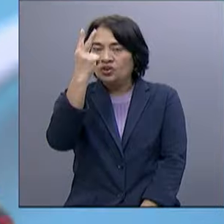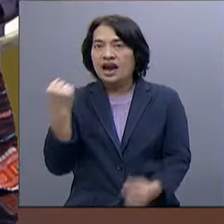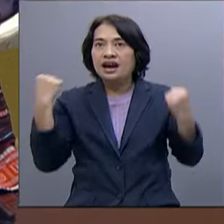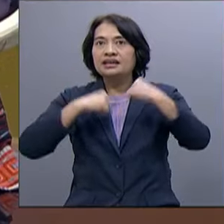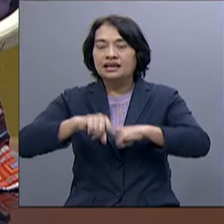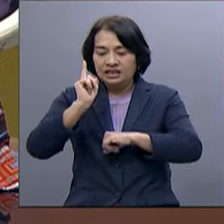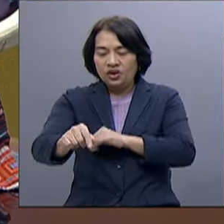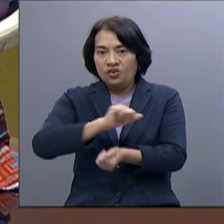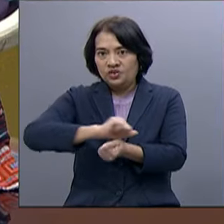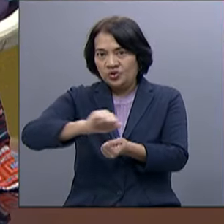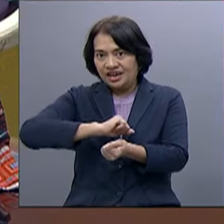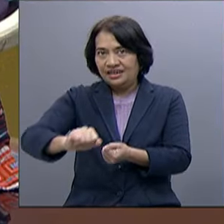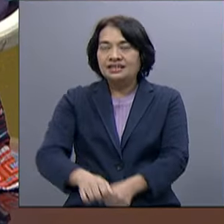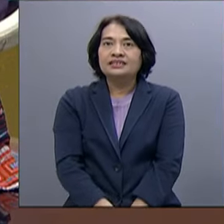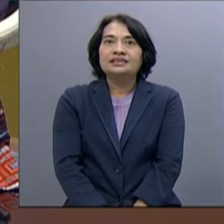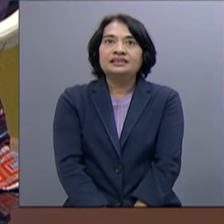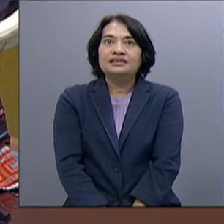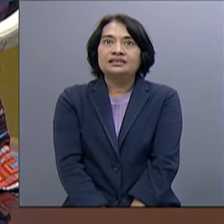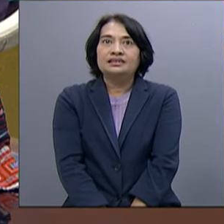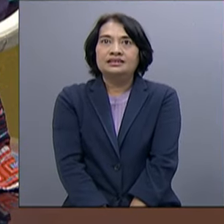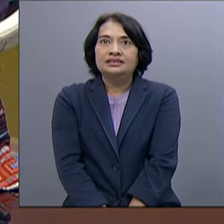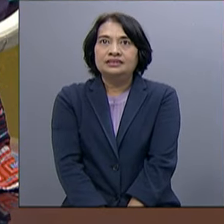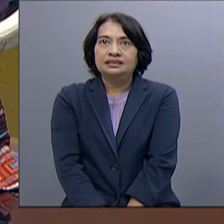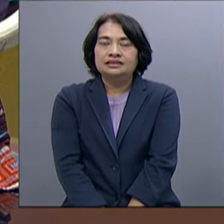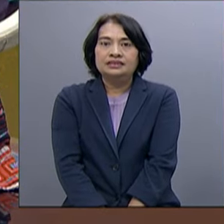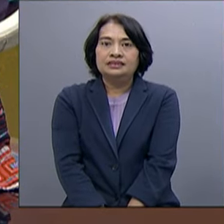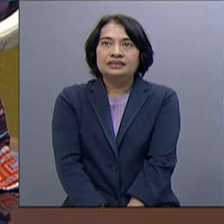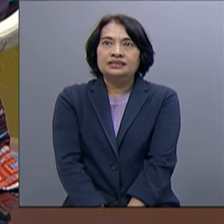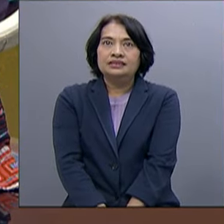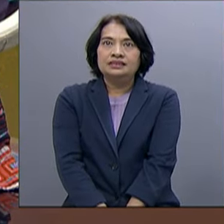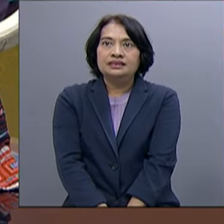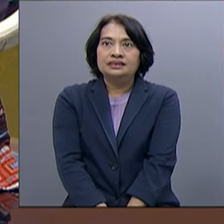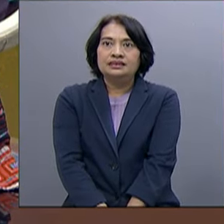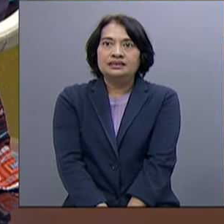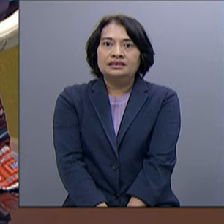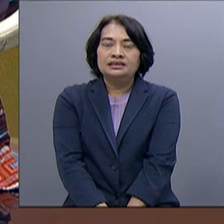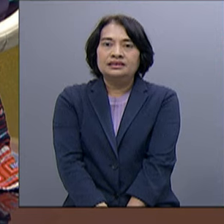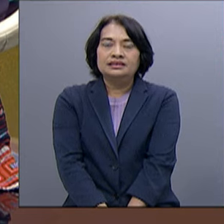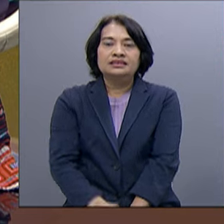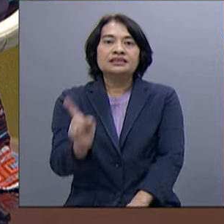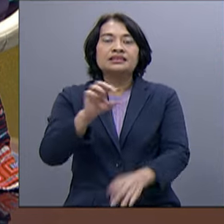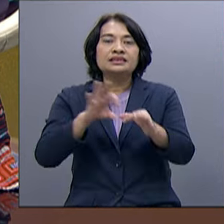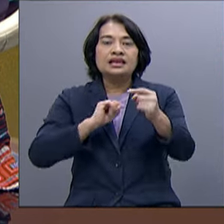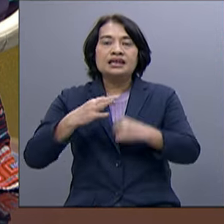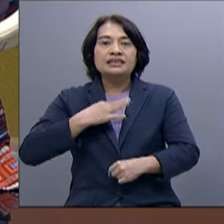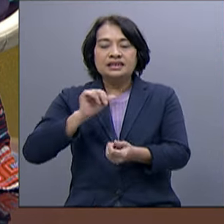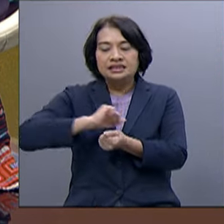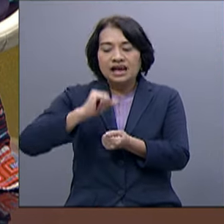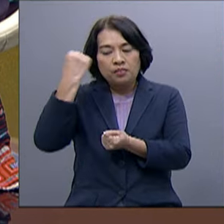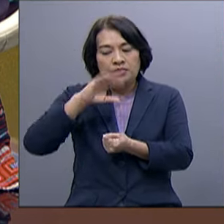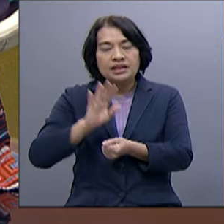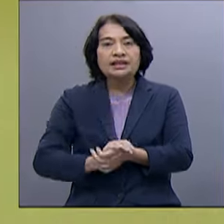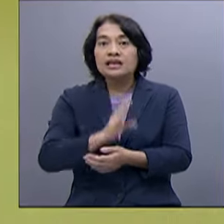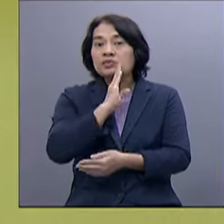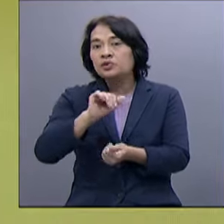นะ นี่ไงแต่แจ็คเก็ตเขาไม่ซักกันบ่อยนี่ ใช่ไม่ซักกันบ่อยแต่ว่าข้อดีของผ้าไทยคืออะไรรู้ไหมยิ่งซักสียิ่งสวย ยิ่งสวย